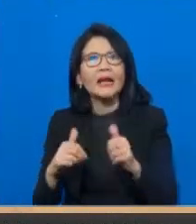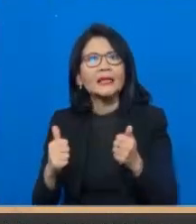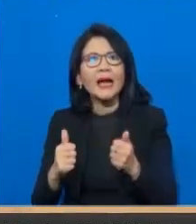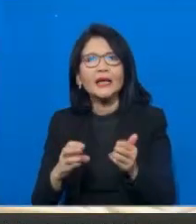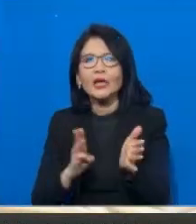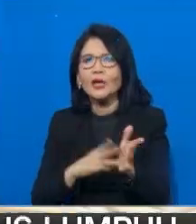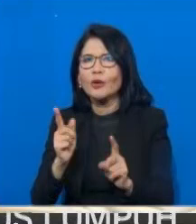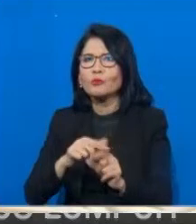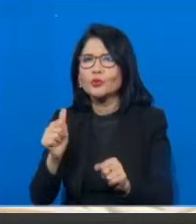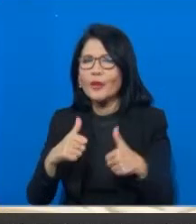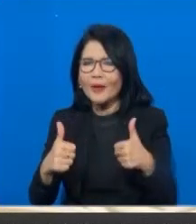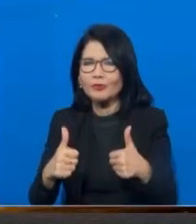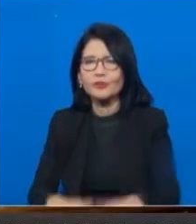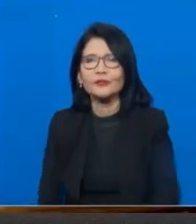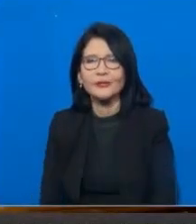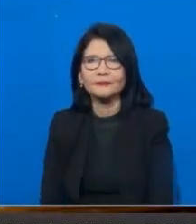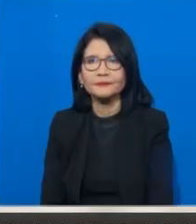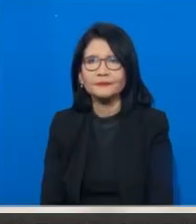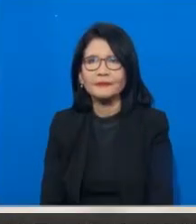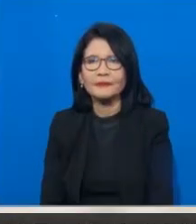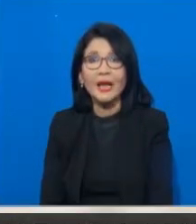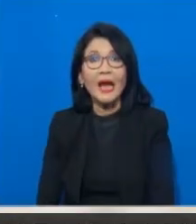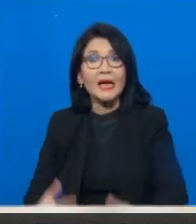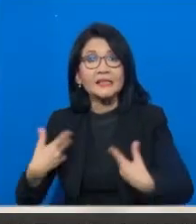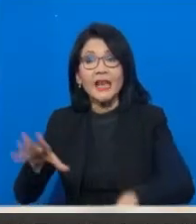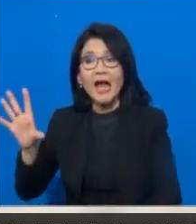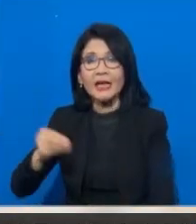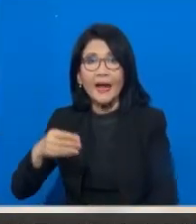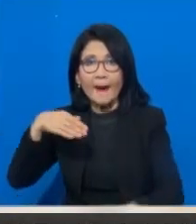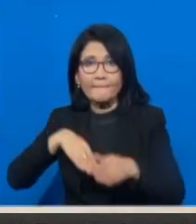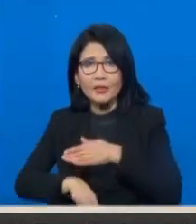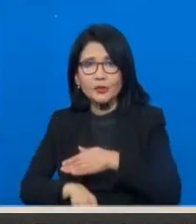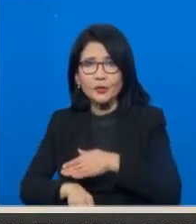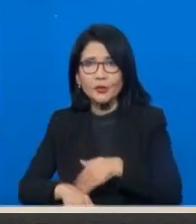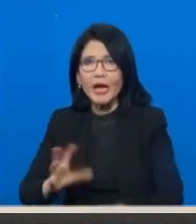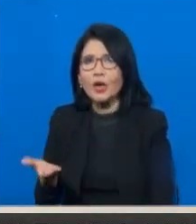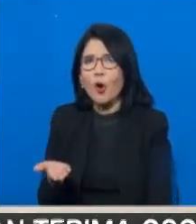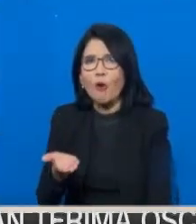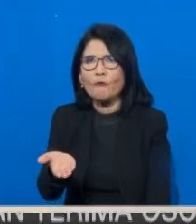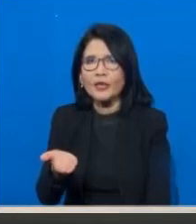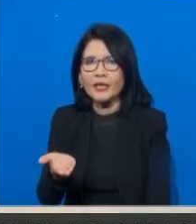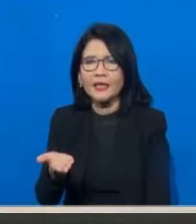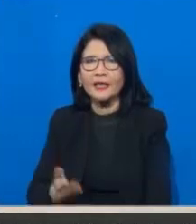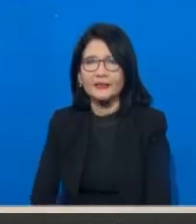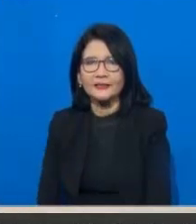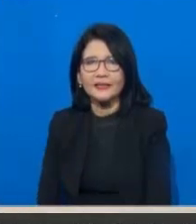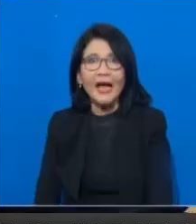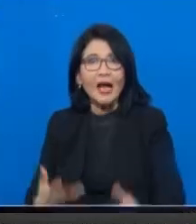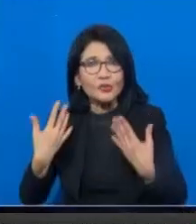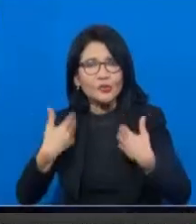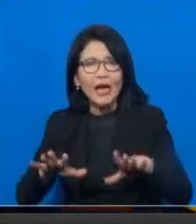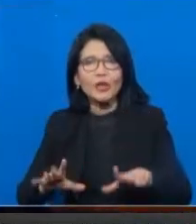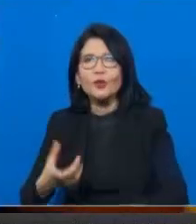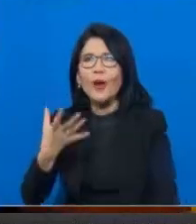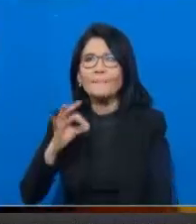misoa tradisional ini. Setelah kering, segera dimasukkan ke mesin oven kayu sampai 3 hari. Setelah itu, baru